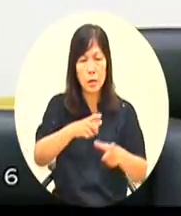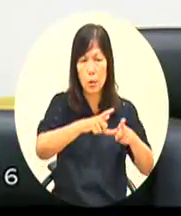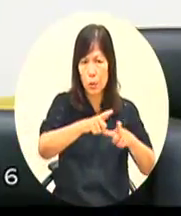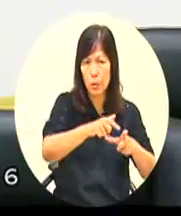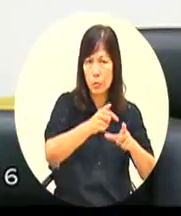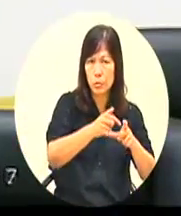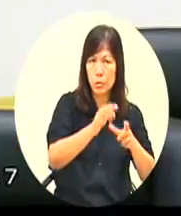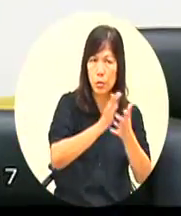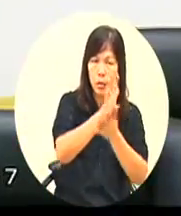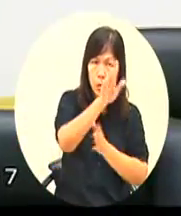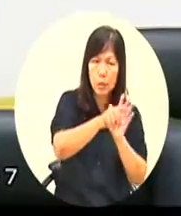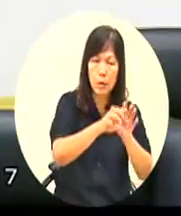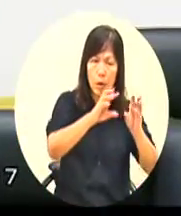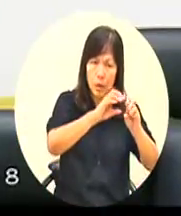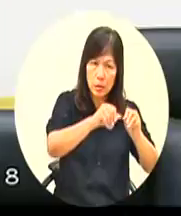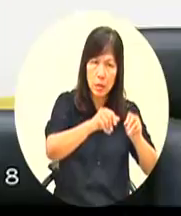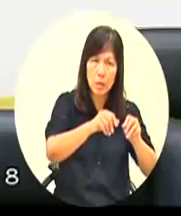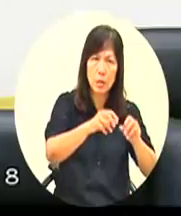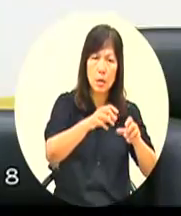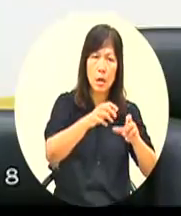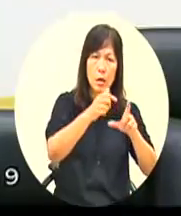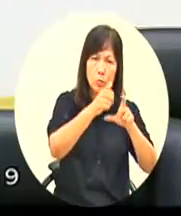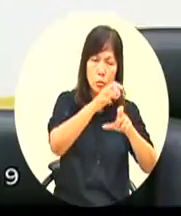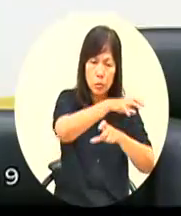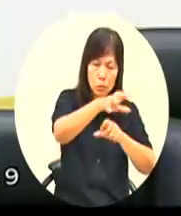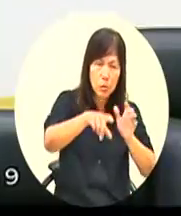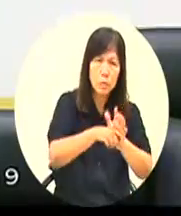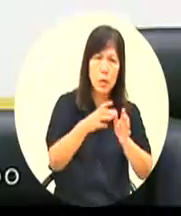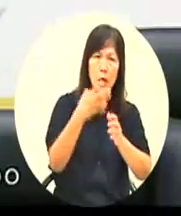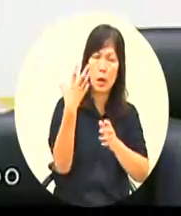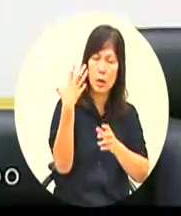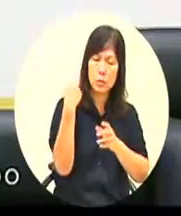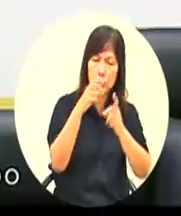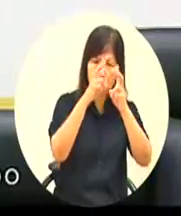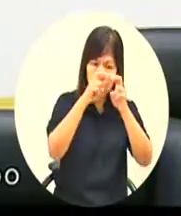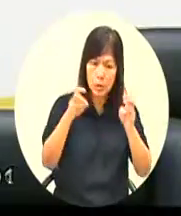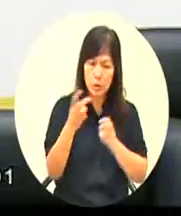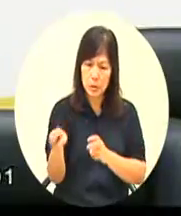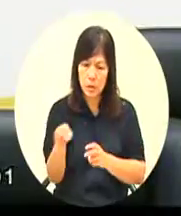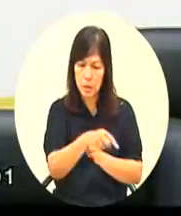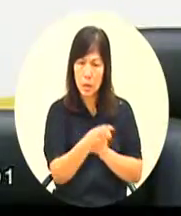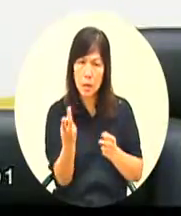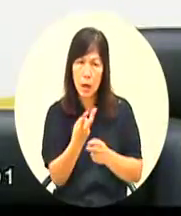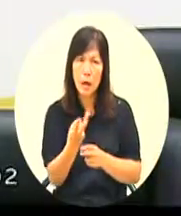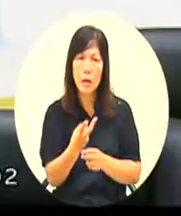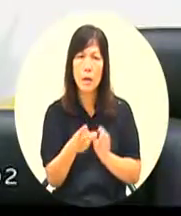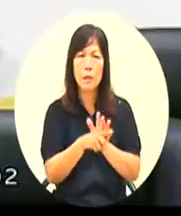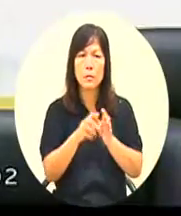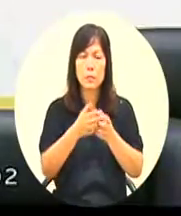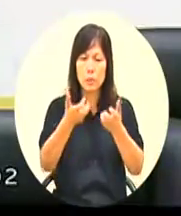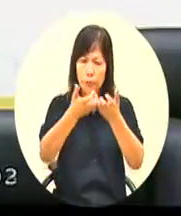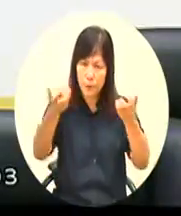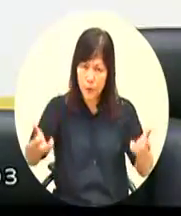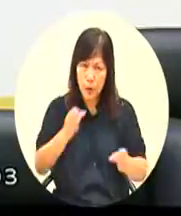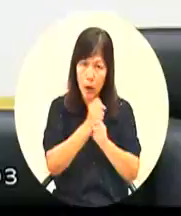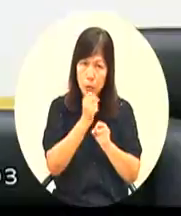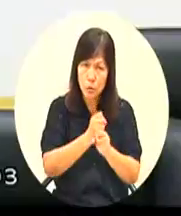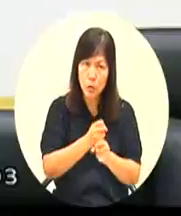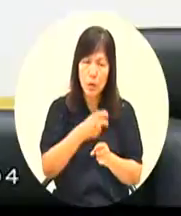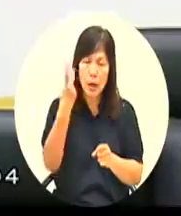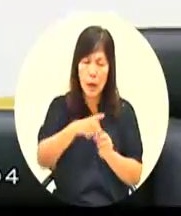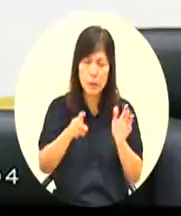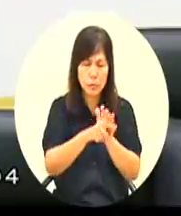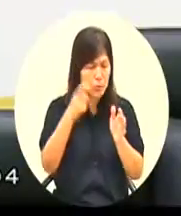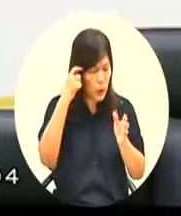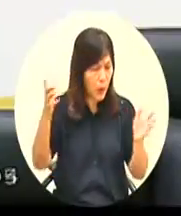的地段或区域左营旧城的建成计划这两个部分哦，是不是它是分开执行，还是你们会想要把